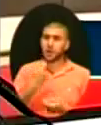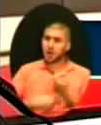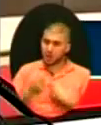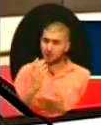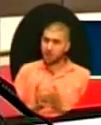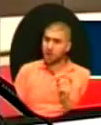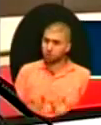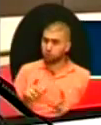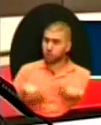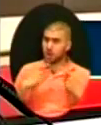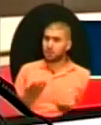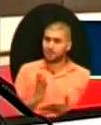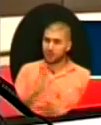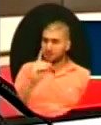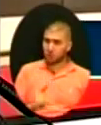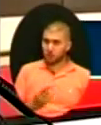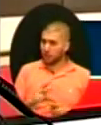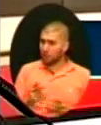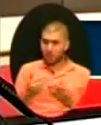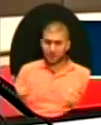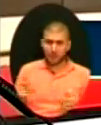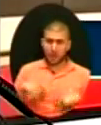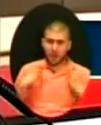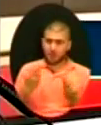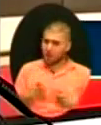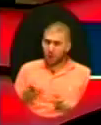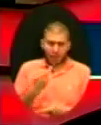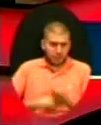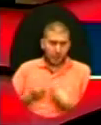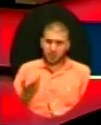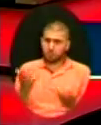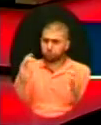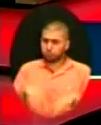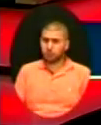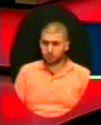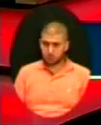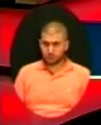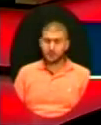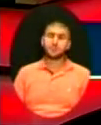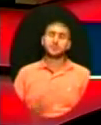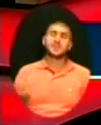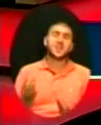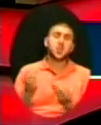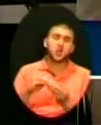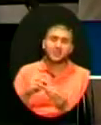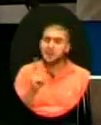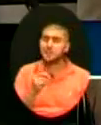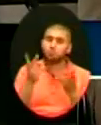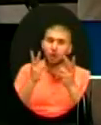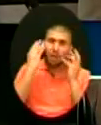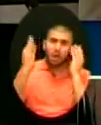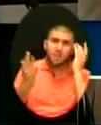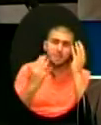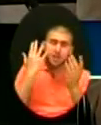שנגרם לאנשים שחיים בדרום, שלא יוכלו לפתח לא את החיים שלהם ולא את העסקים שלהם. ודבר נוסף, מי שיכול לדמיין